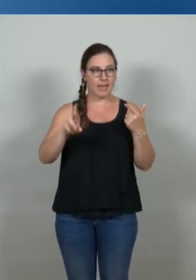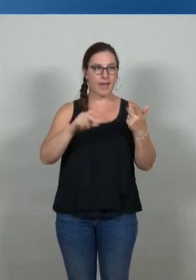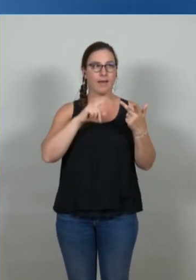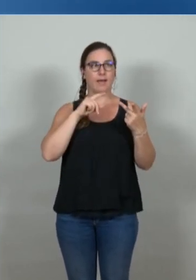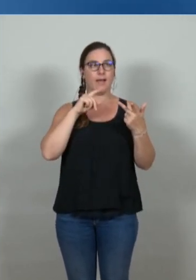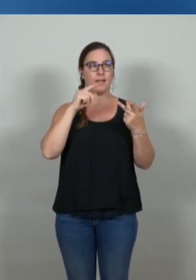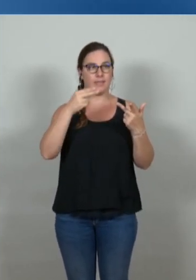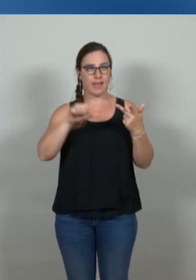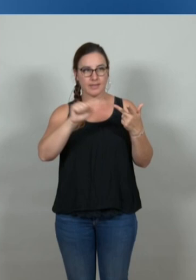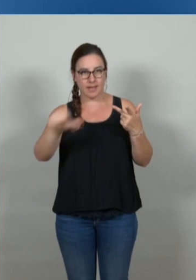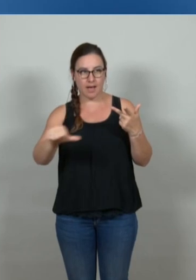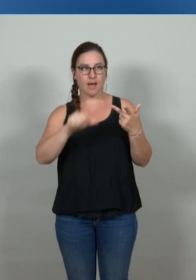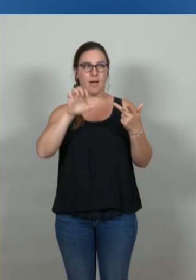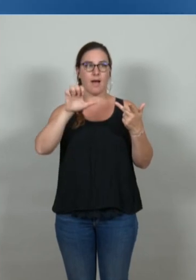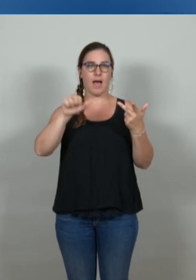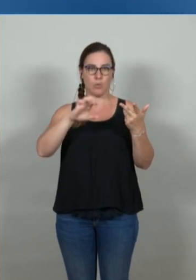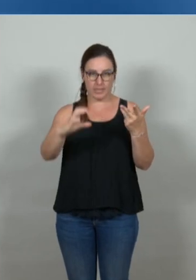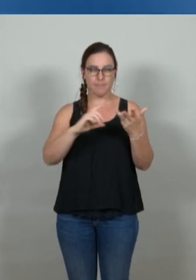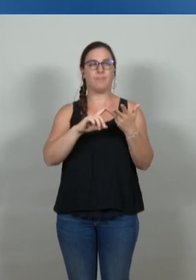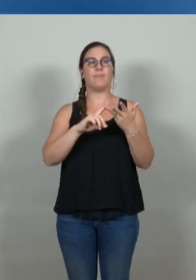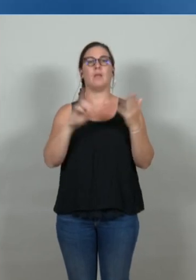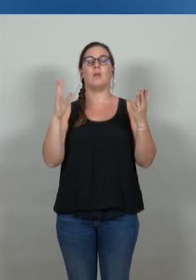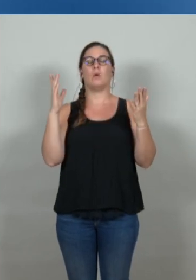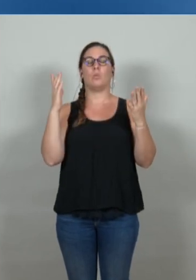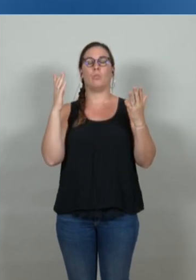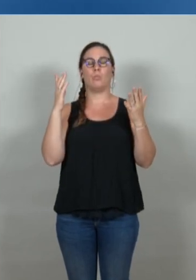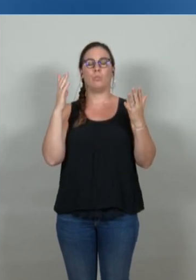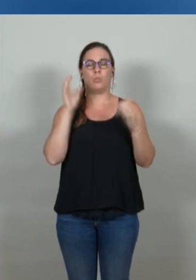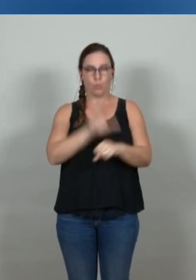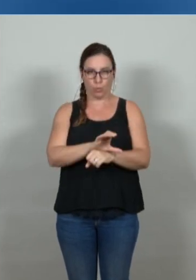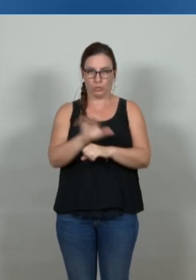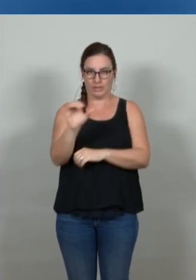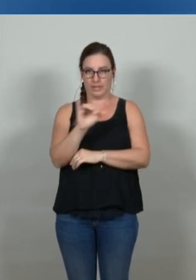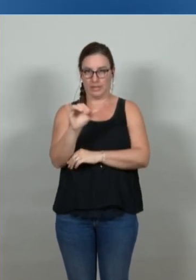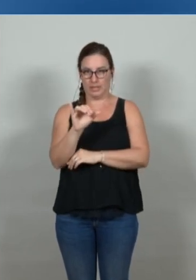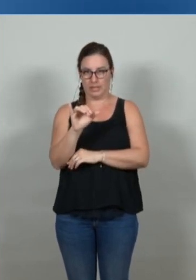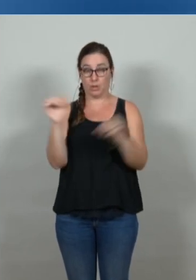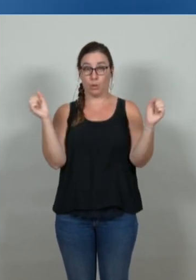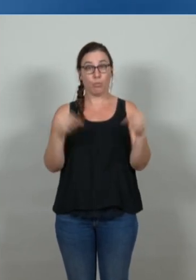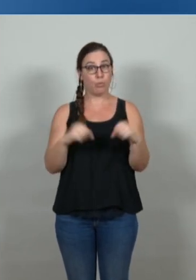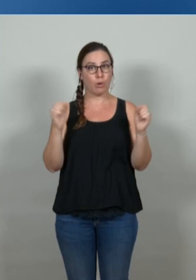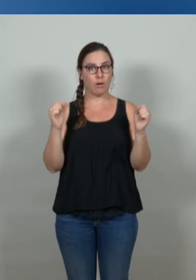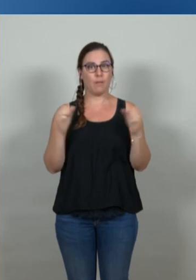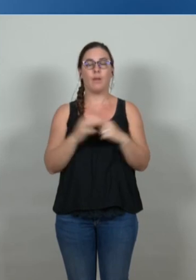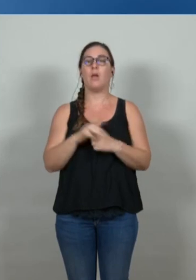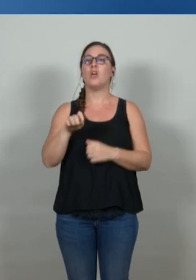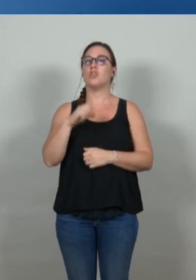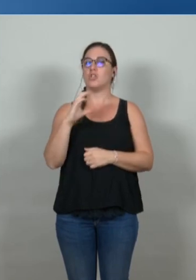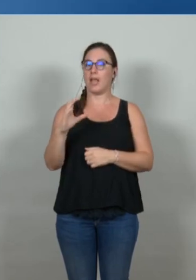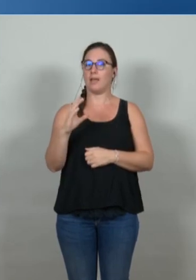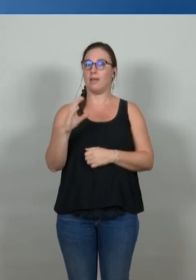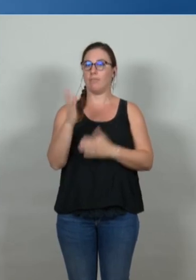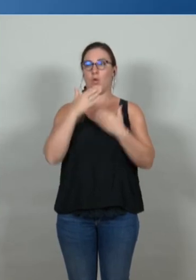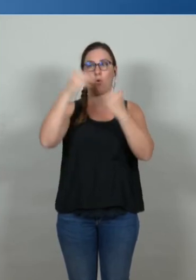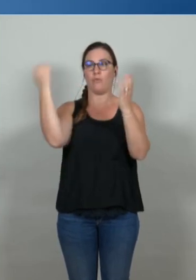NASA AEC qui votre compte qui vote pour GECK le vœu